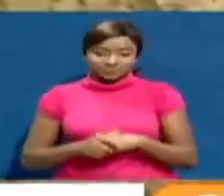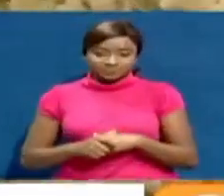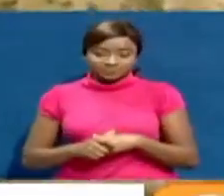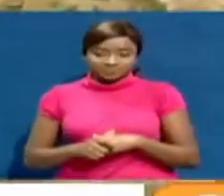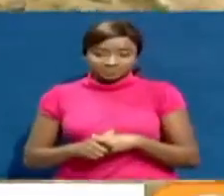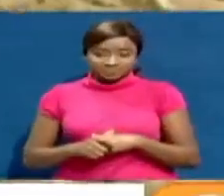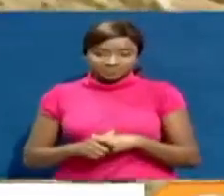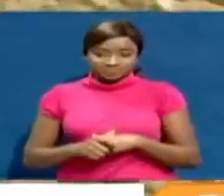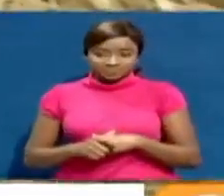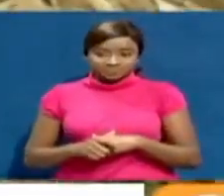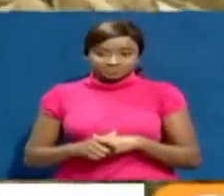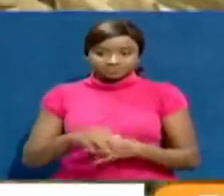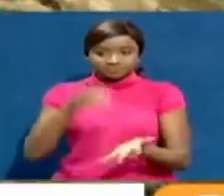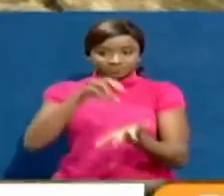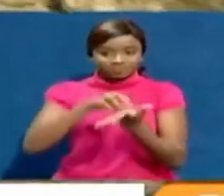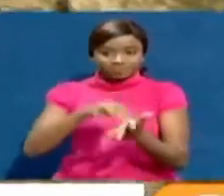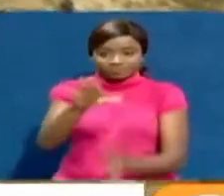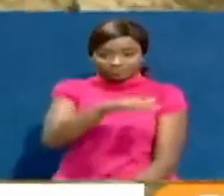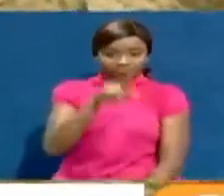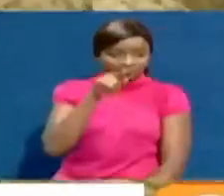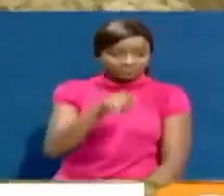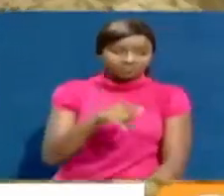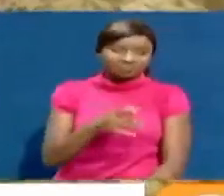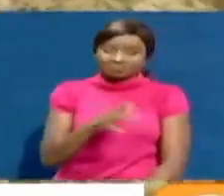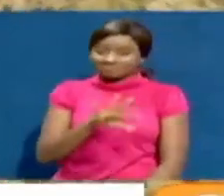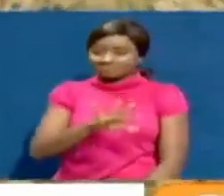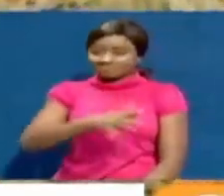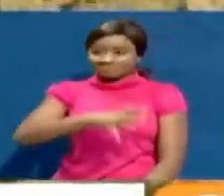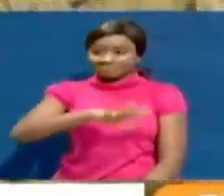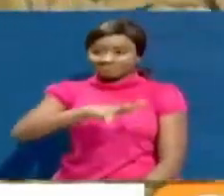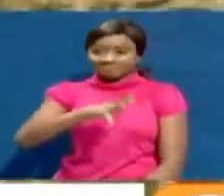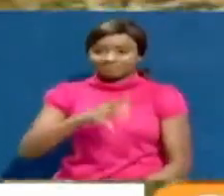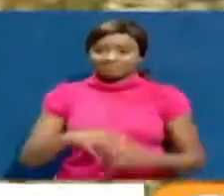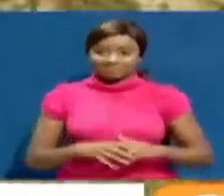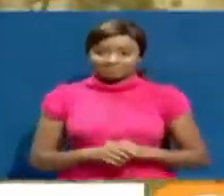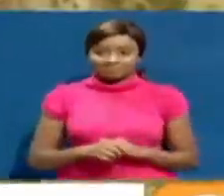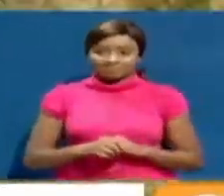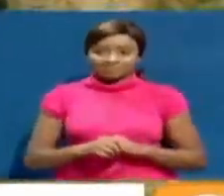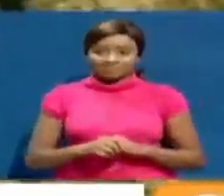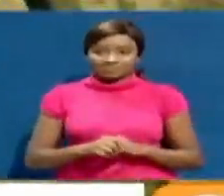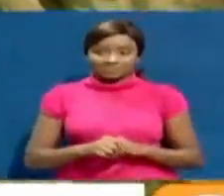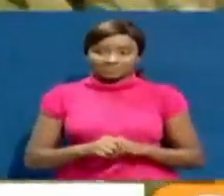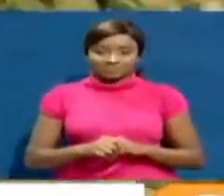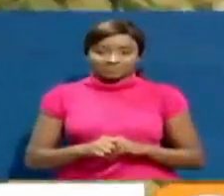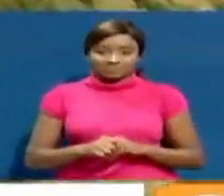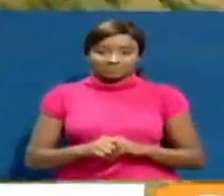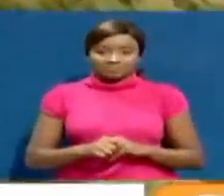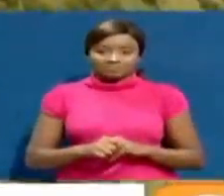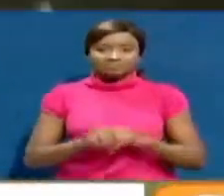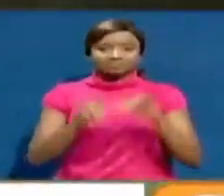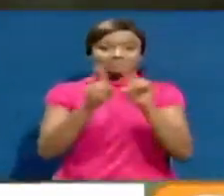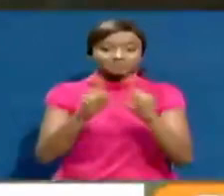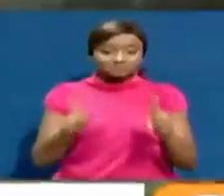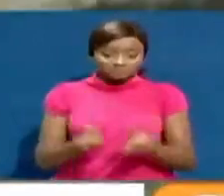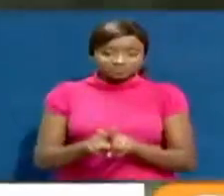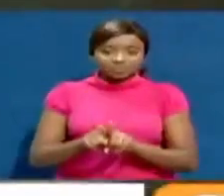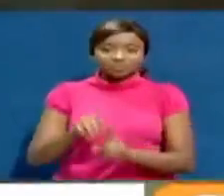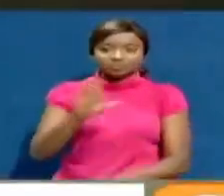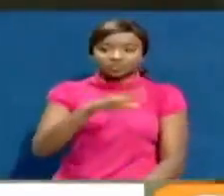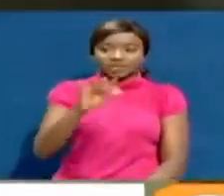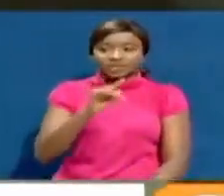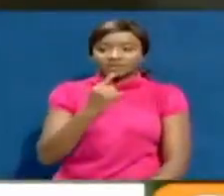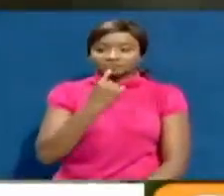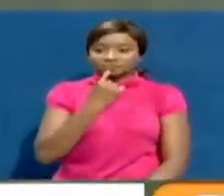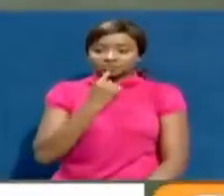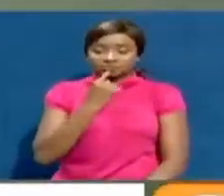Hali imesalia kuwa tete katika vijiji vya Kapedo, Ameyan, Adoketia, Adome, Center na Lyong katika kaunti ya